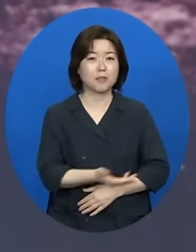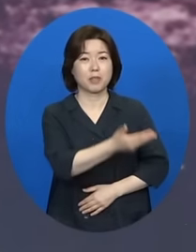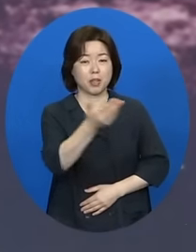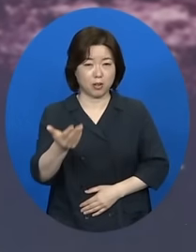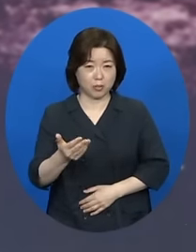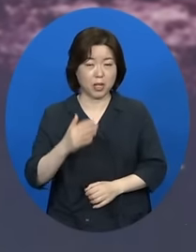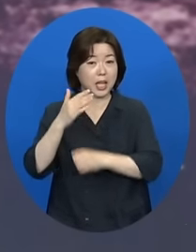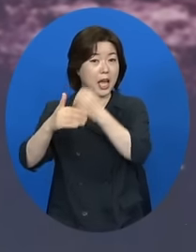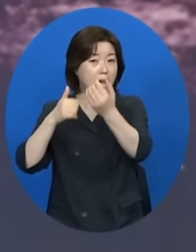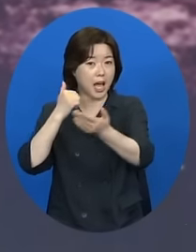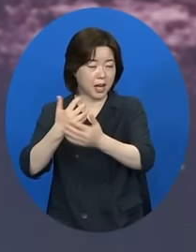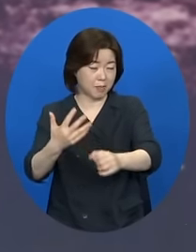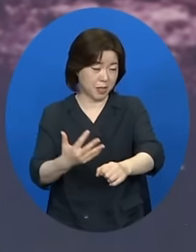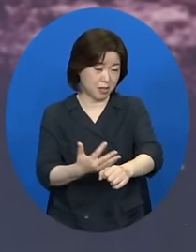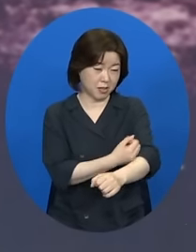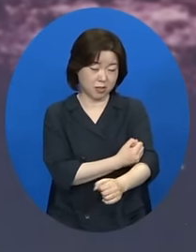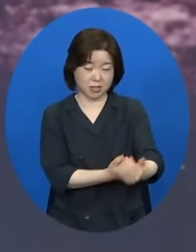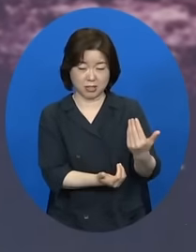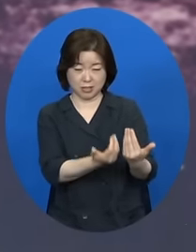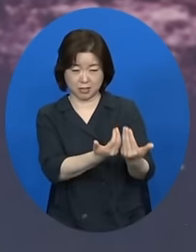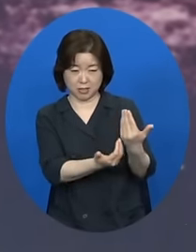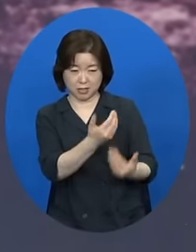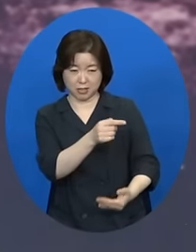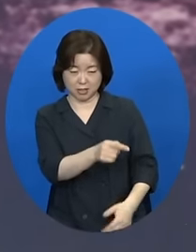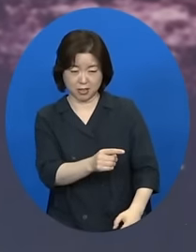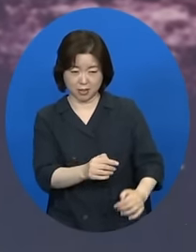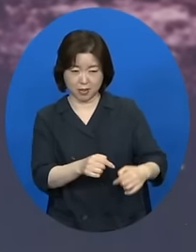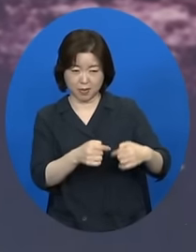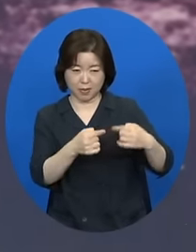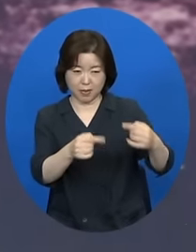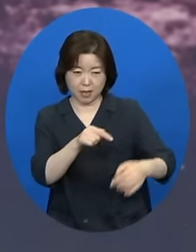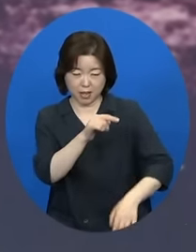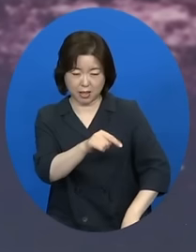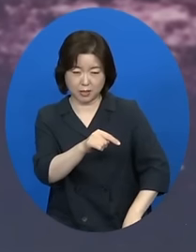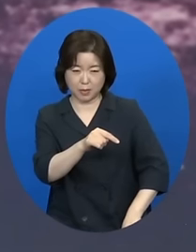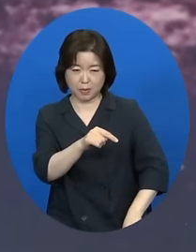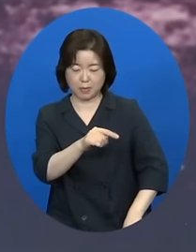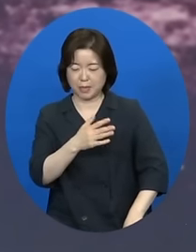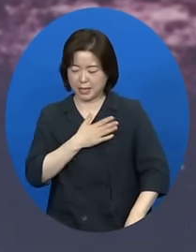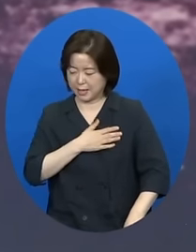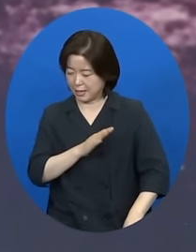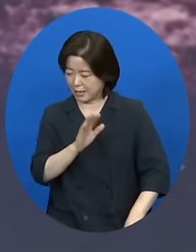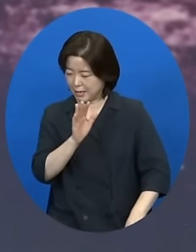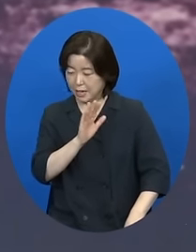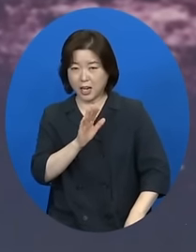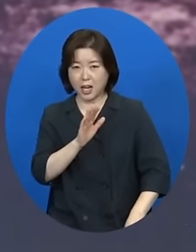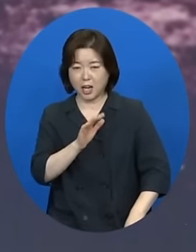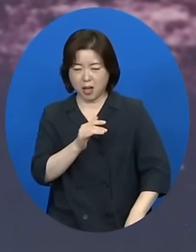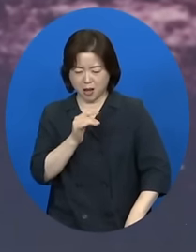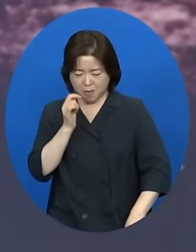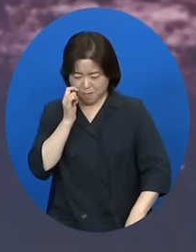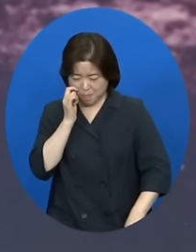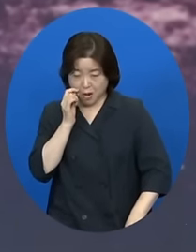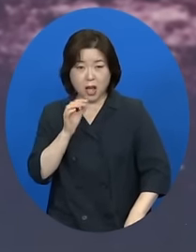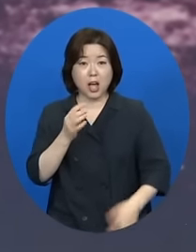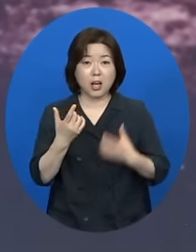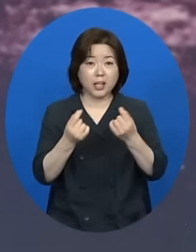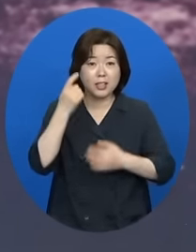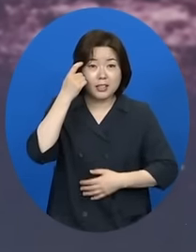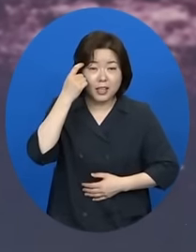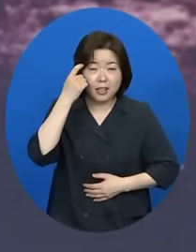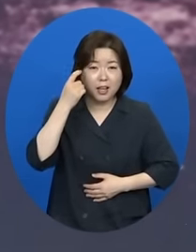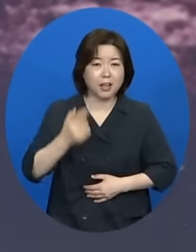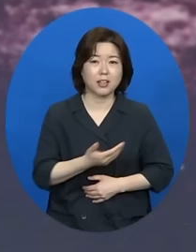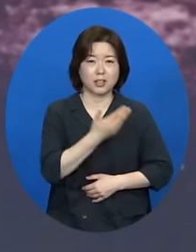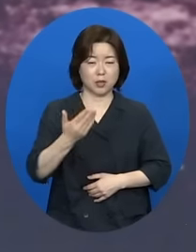하나님이 굉장히 껄끄러운 관계로 나가게 하시는데 도무지 내가 못할 것 같다라고 생각하십니까?